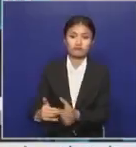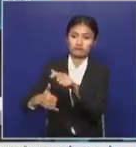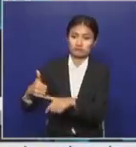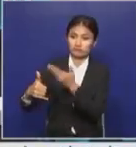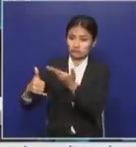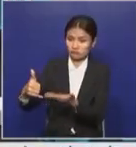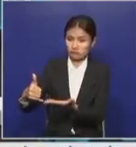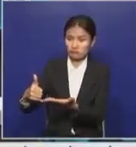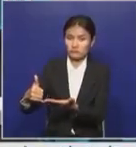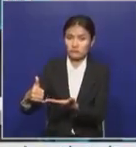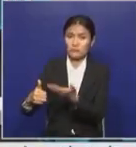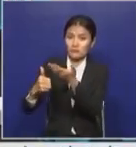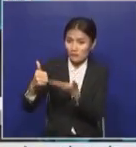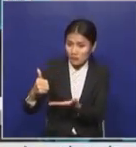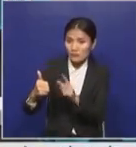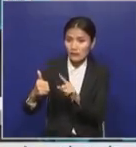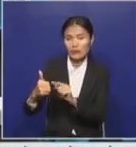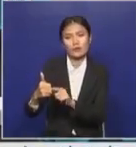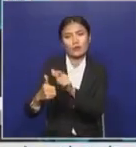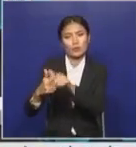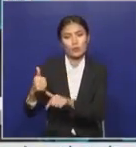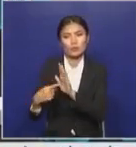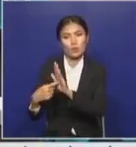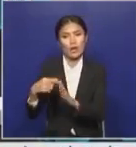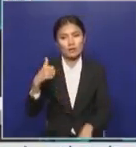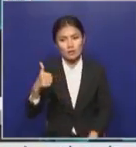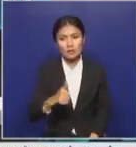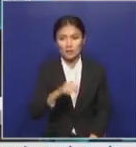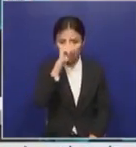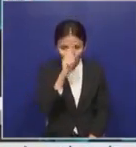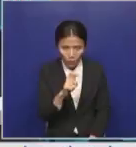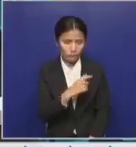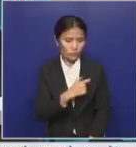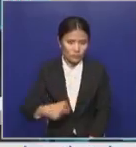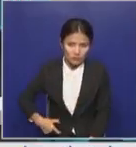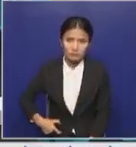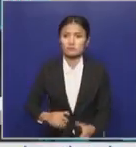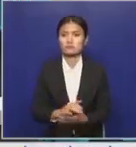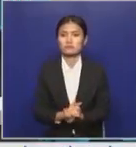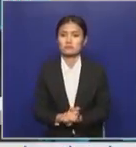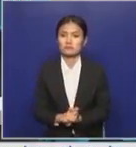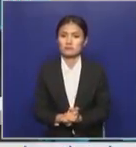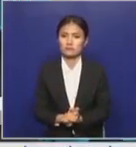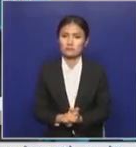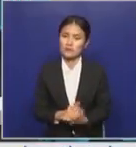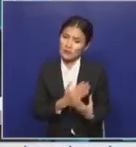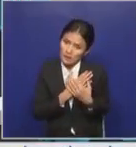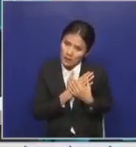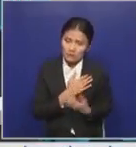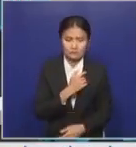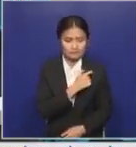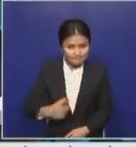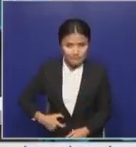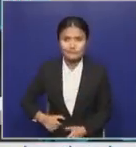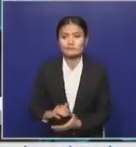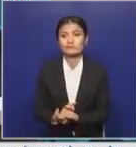ในเรื่องที่มีความจงรักภักดีต่อสถาบันสูงสดครับถ้าไม่ได้อันนี้ผมไม่ได้นอก